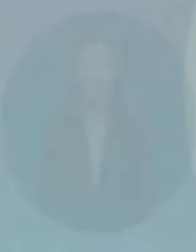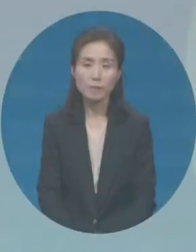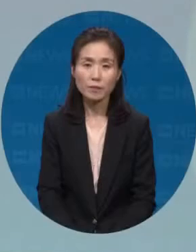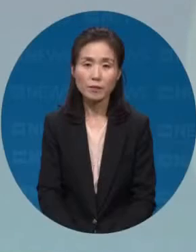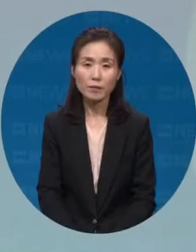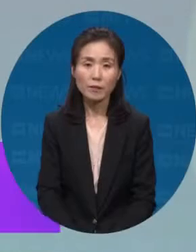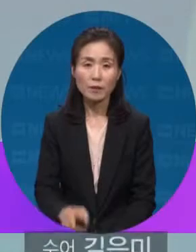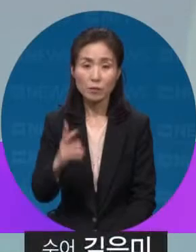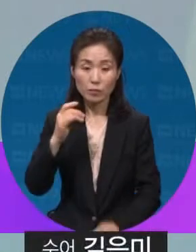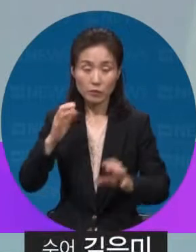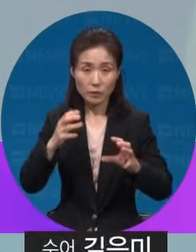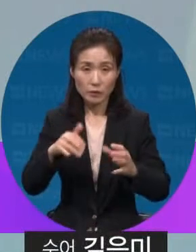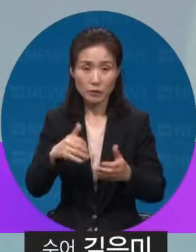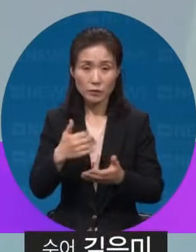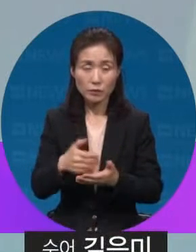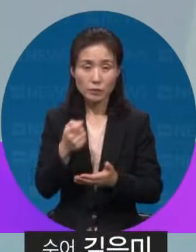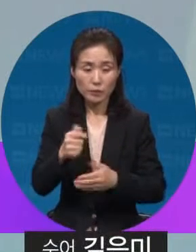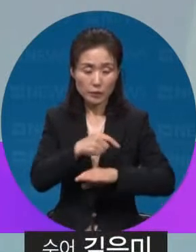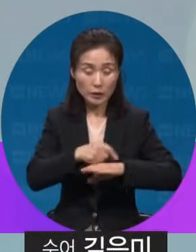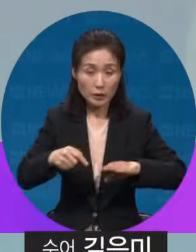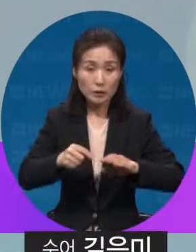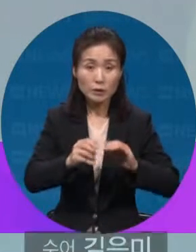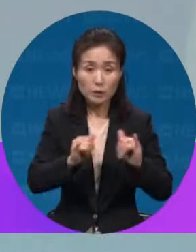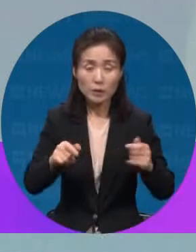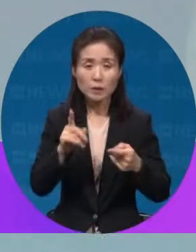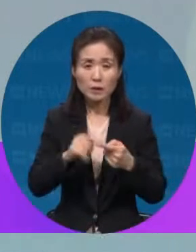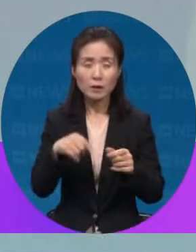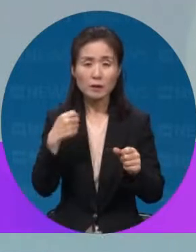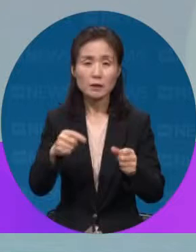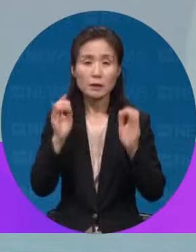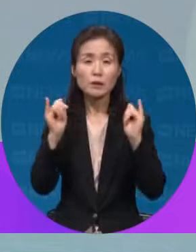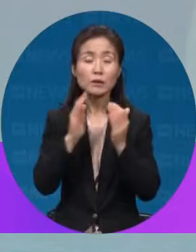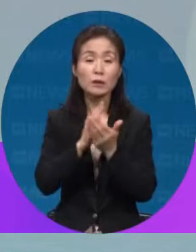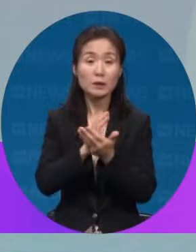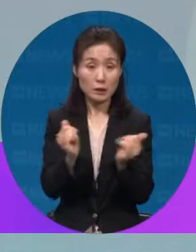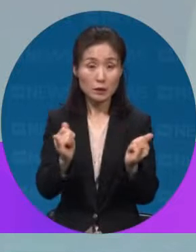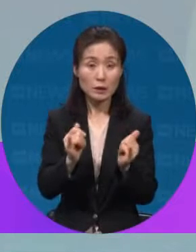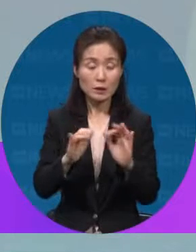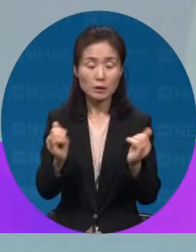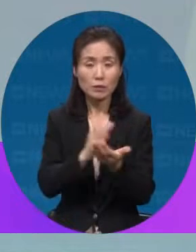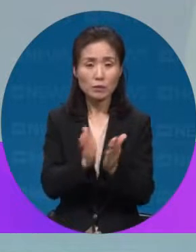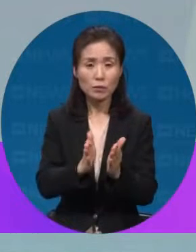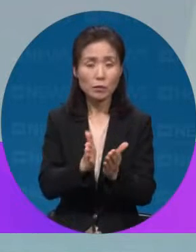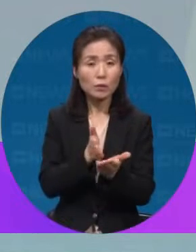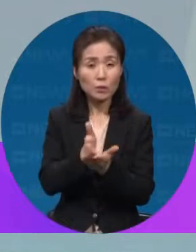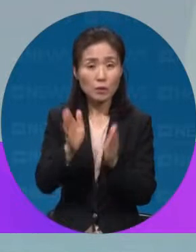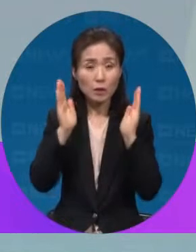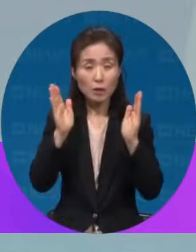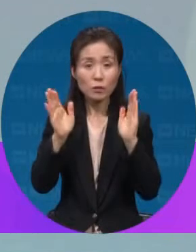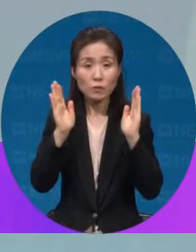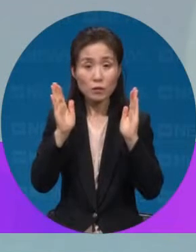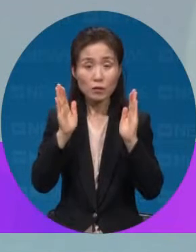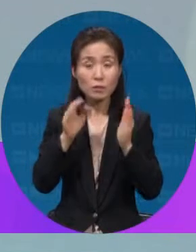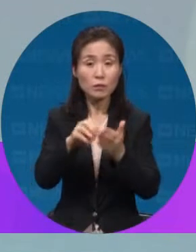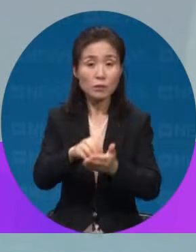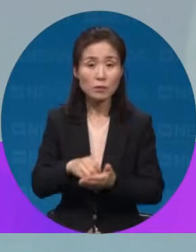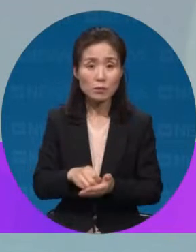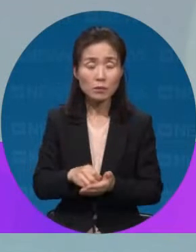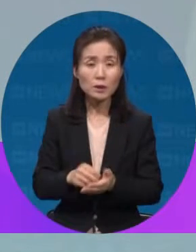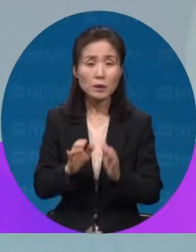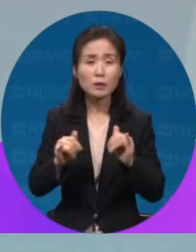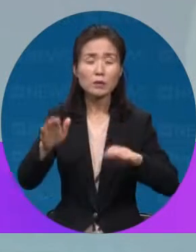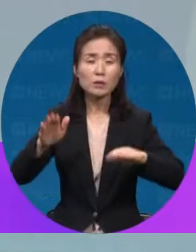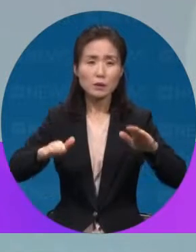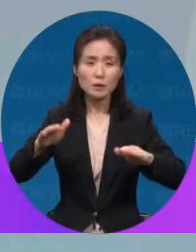미국에서 소수 인종에 대해 가르치는 인종학 수업이 도입됐죠. 인종차별 문제를 학교에서부터 극복해보자는